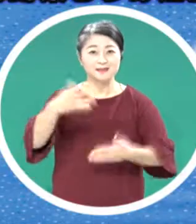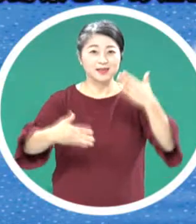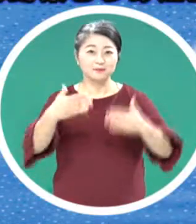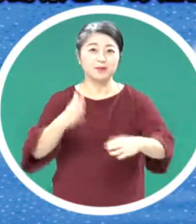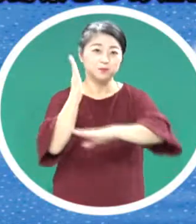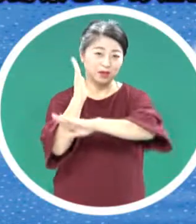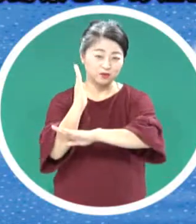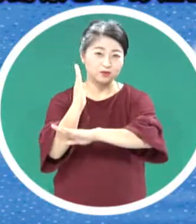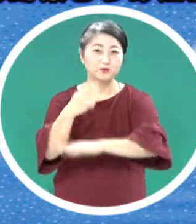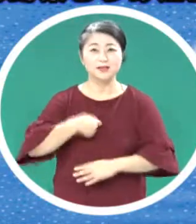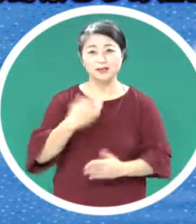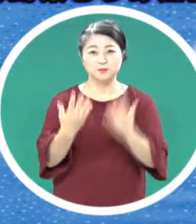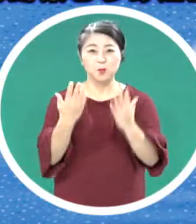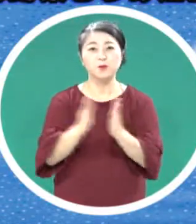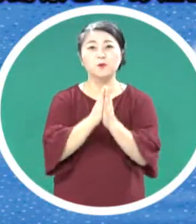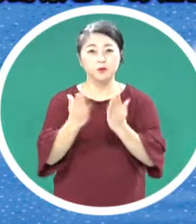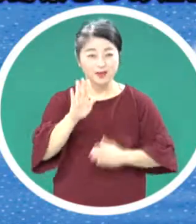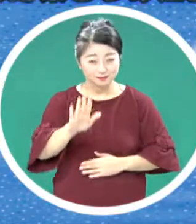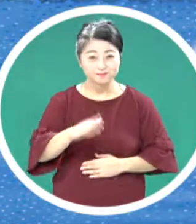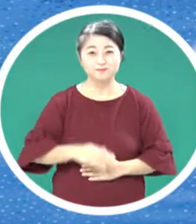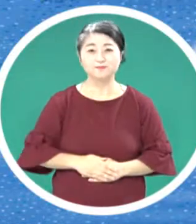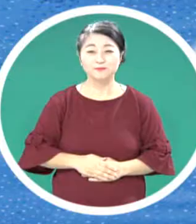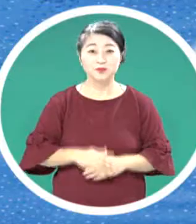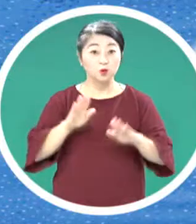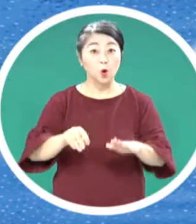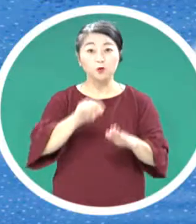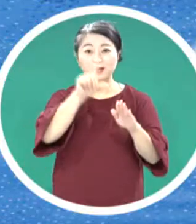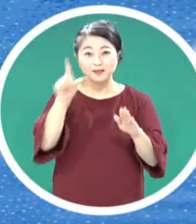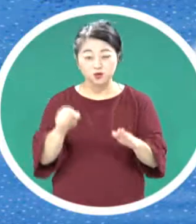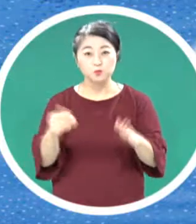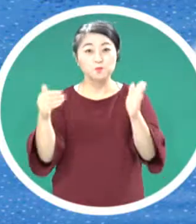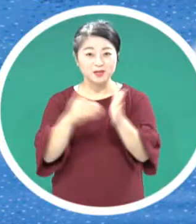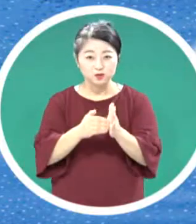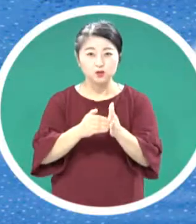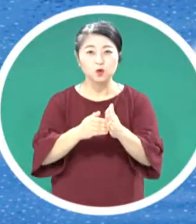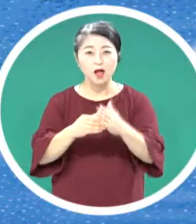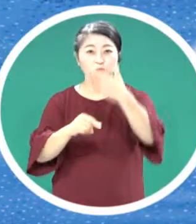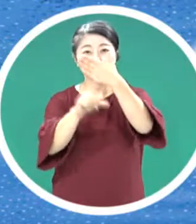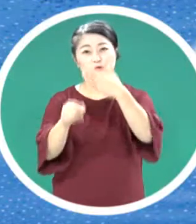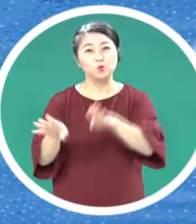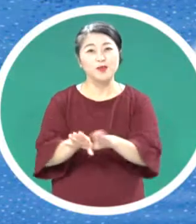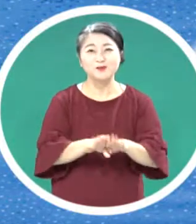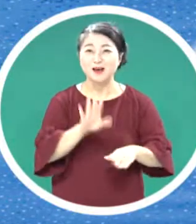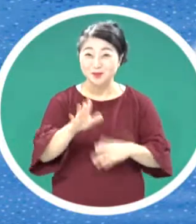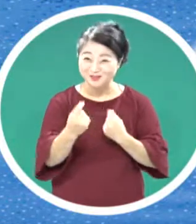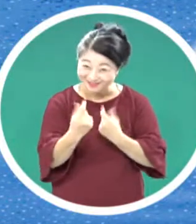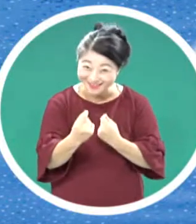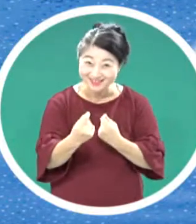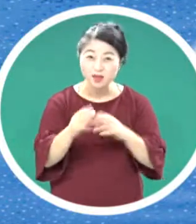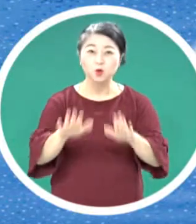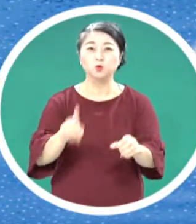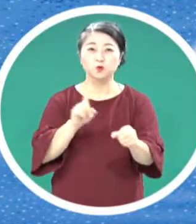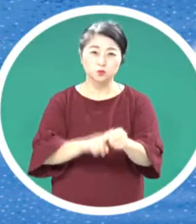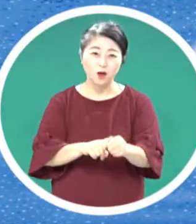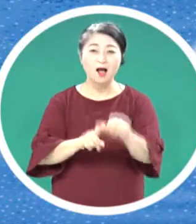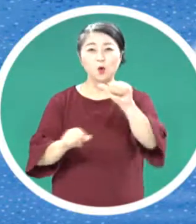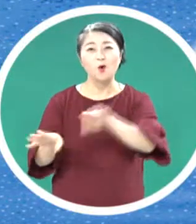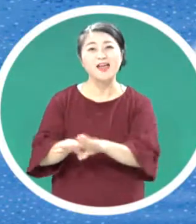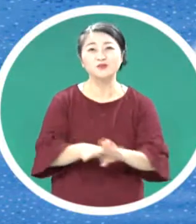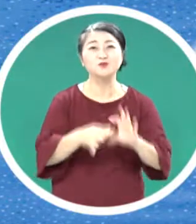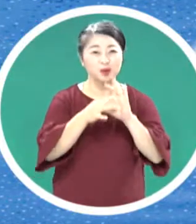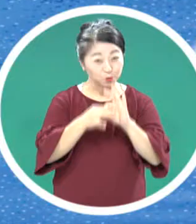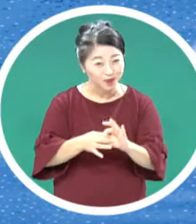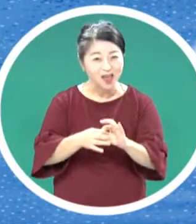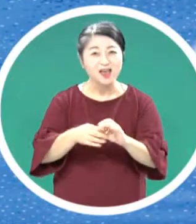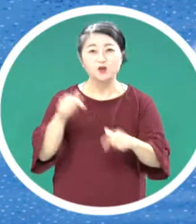発見 TV プラス、どうも森本健太です。今月末にはシルバーウィークがやってきますね。今年は5連休なので旅行